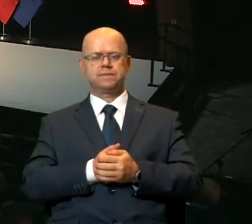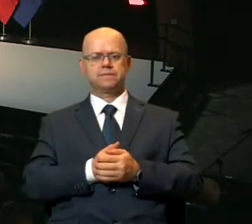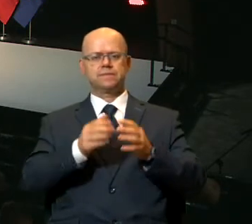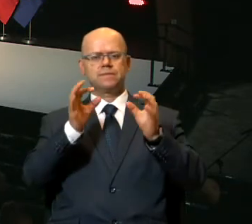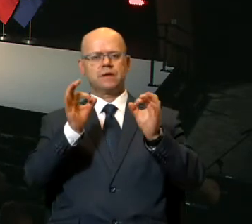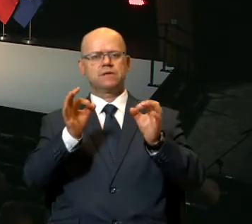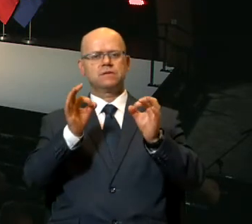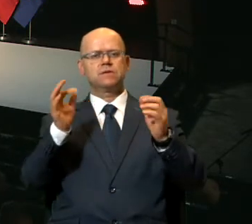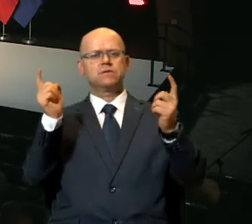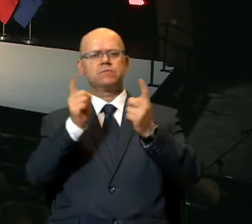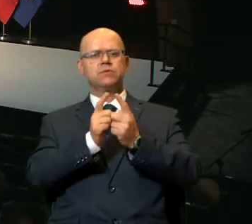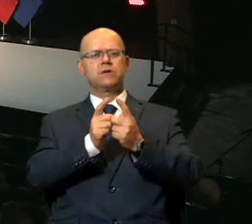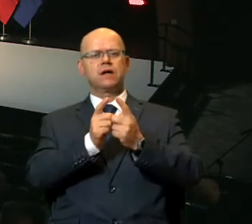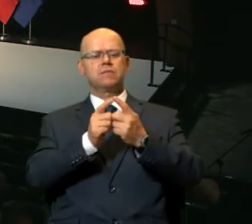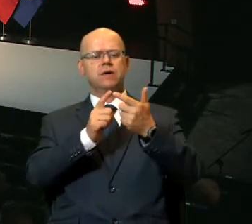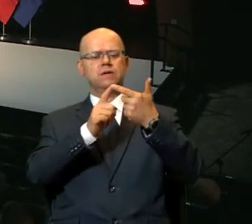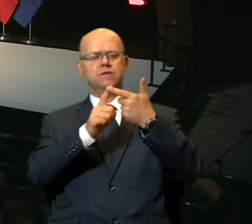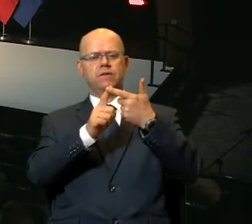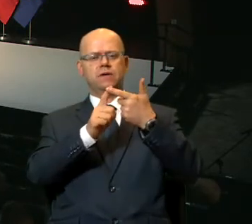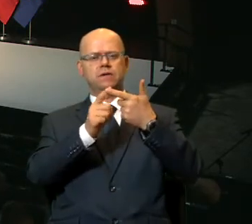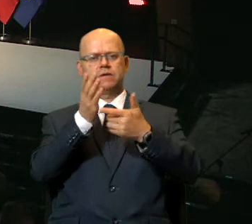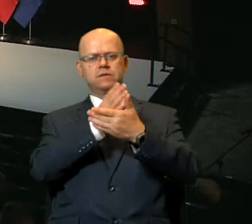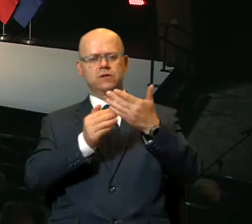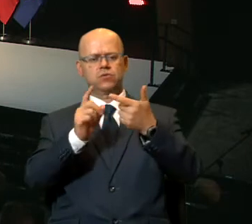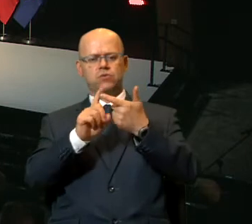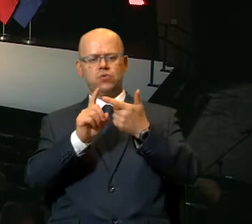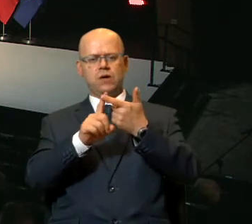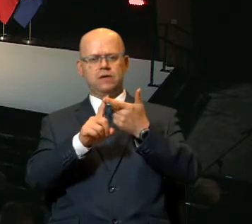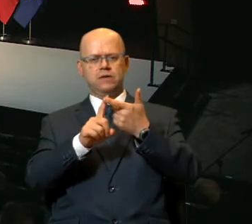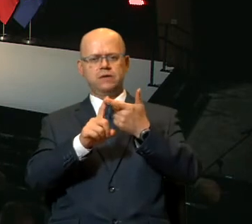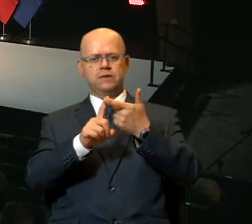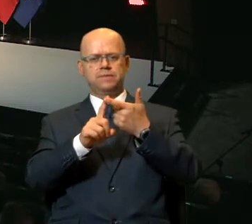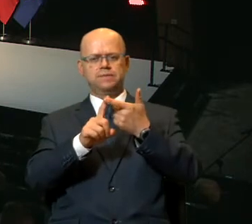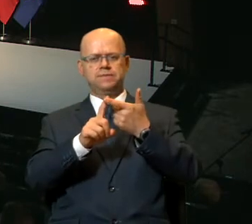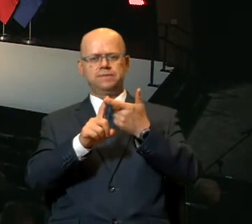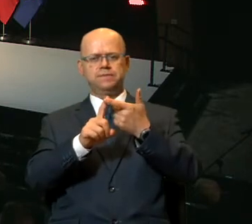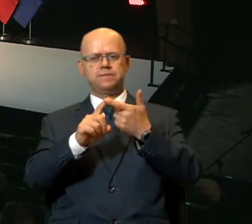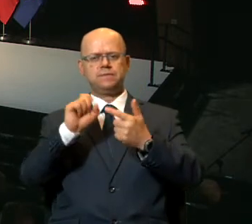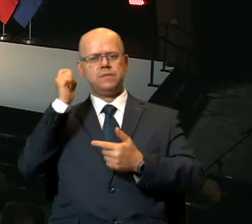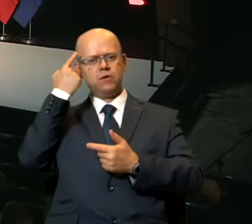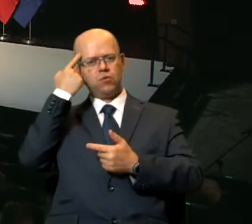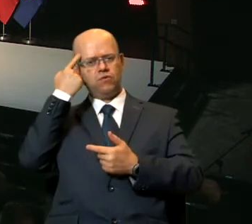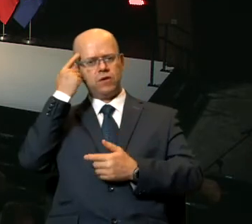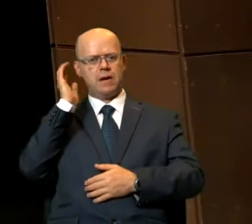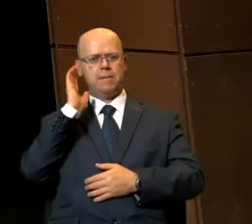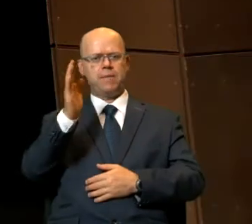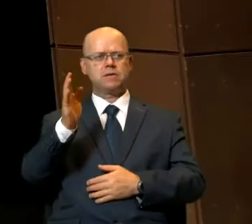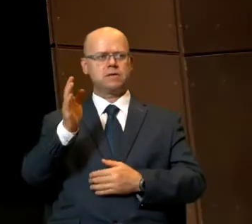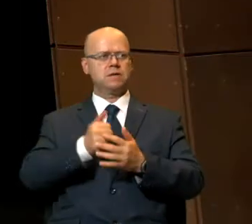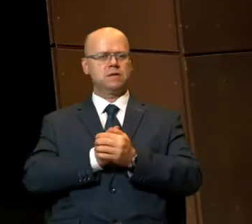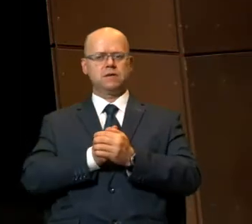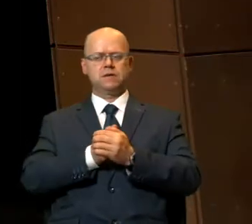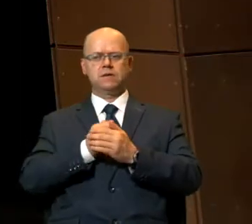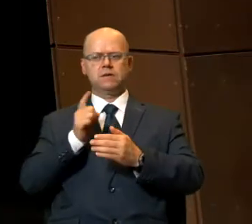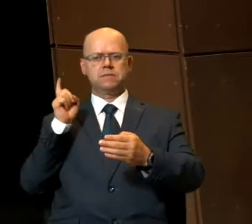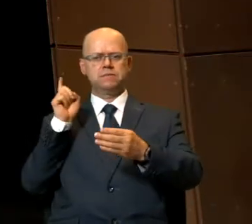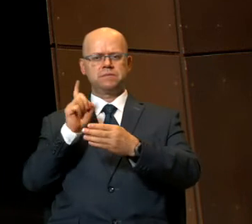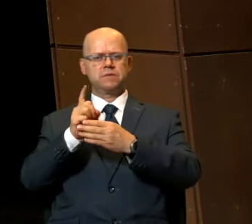Dzisiejsze spotkanie ma dwie części. Druga część, drugiej części głównym głosem będzie